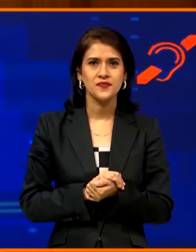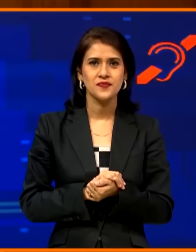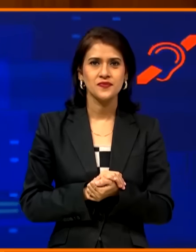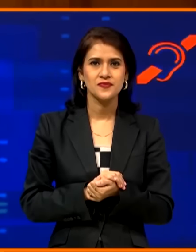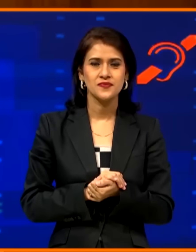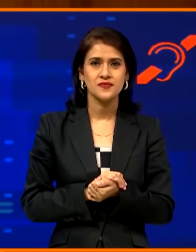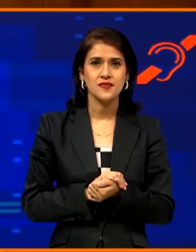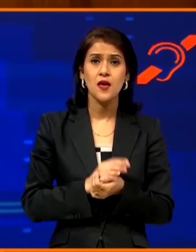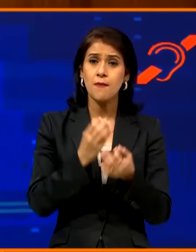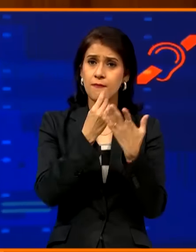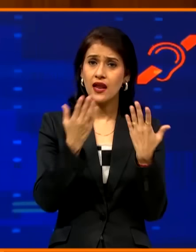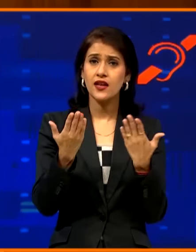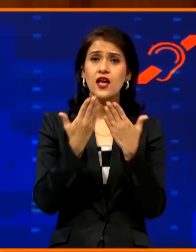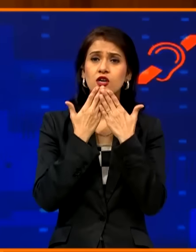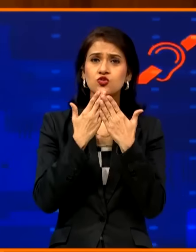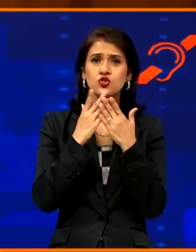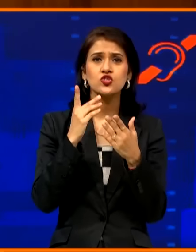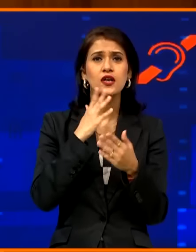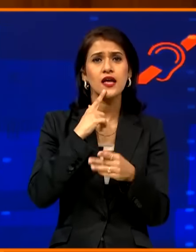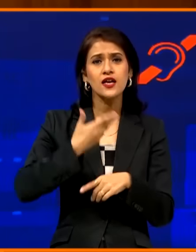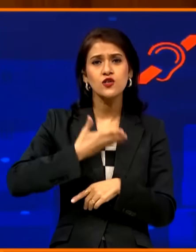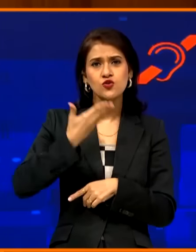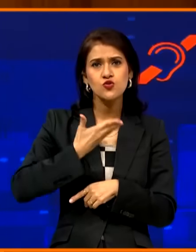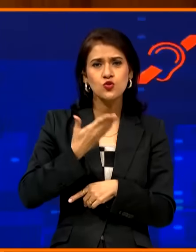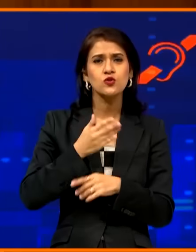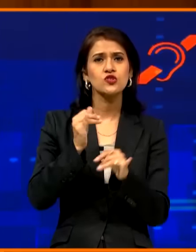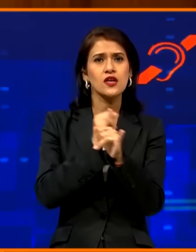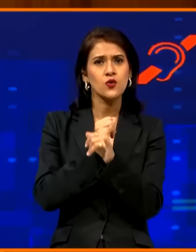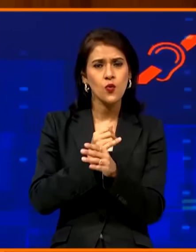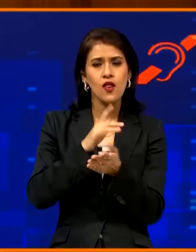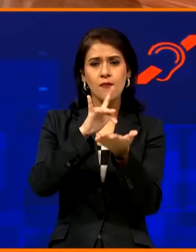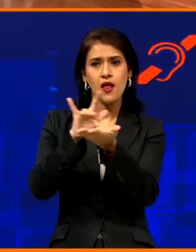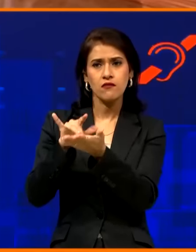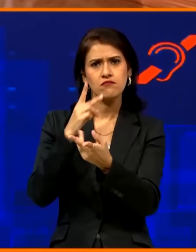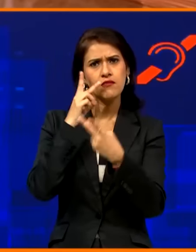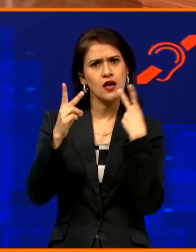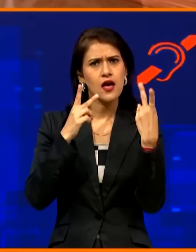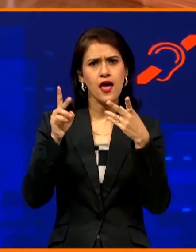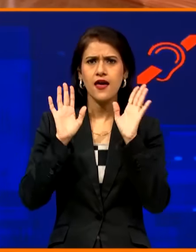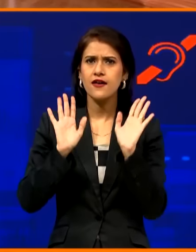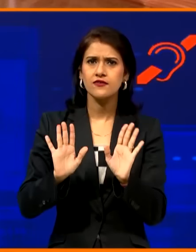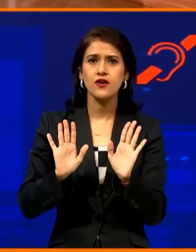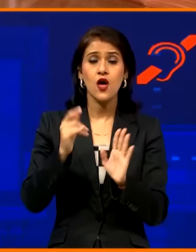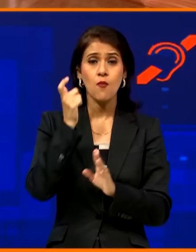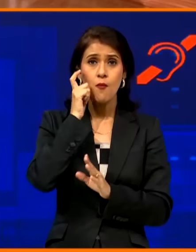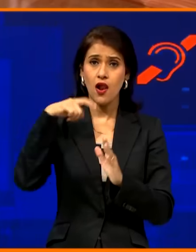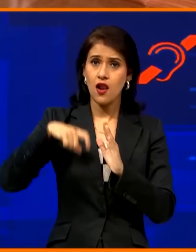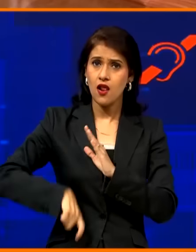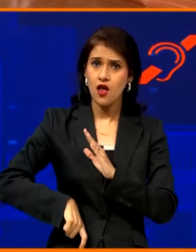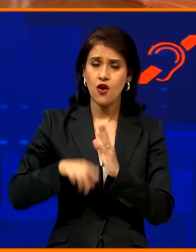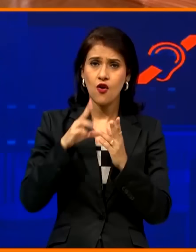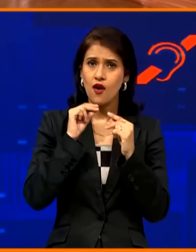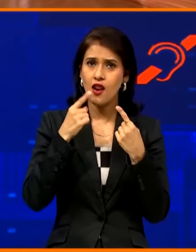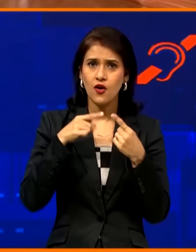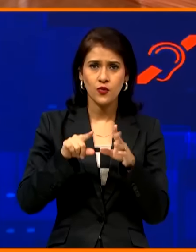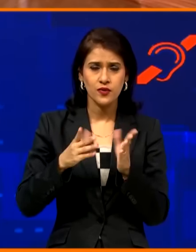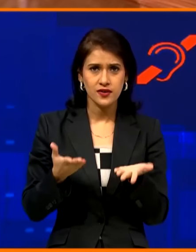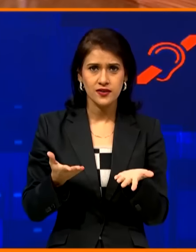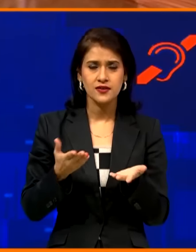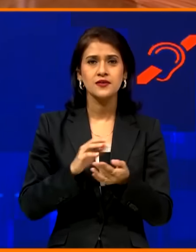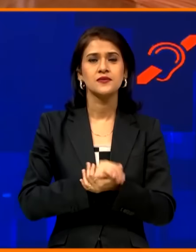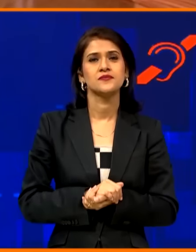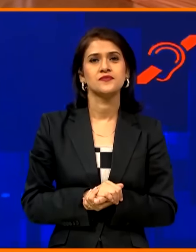मेन स्ट्रीम एजुकेशनल इंस्टिट्यूशन में आपको मिलेंगी जहां मोबाइल रखने पर